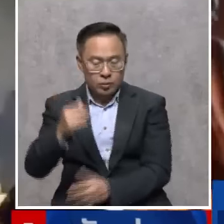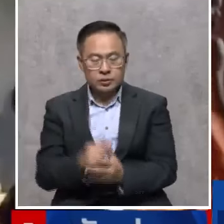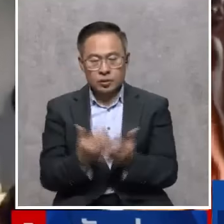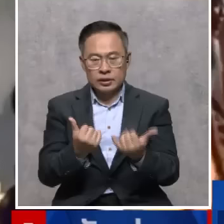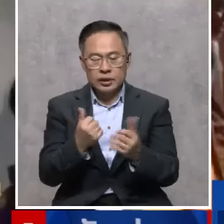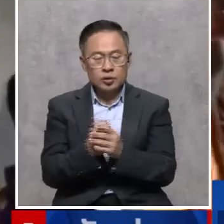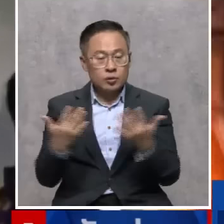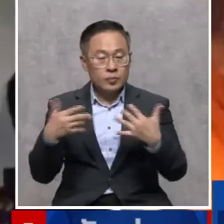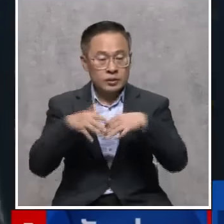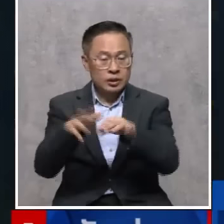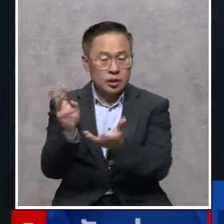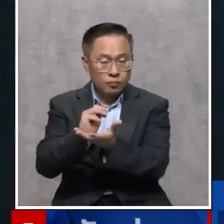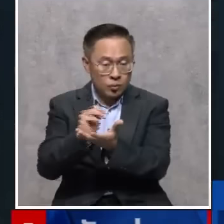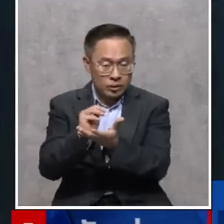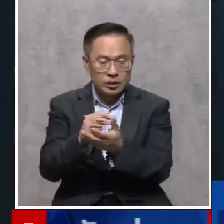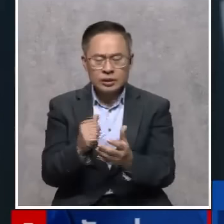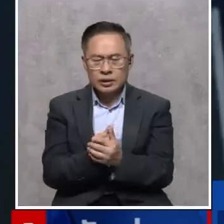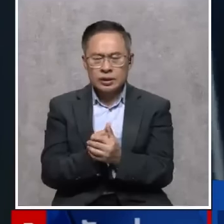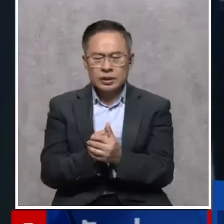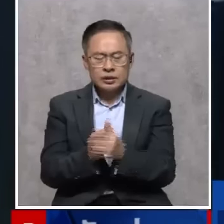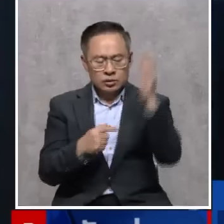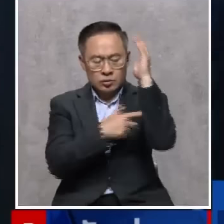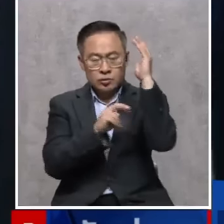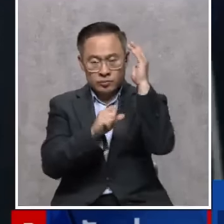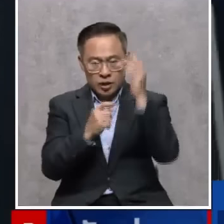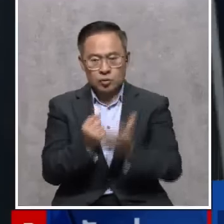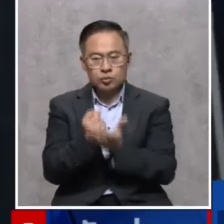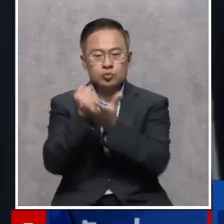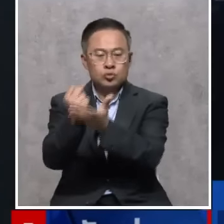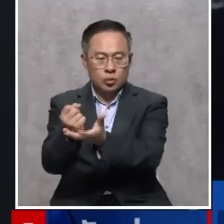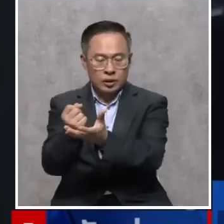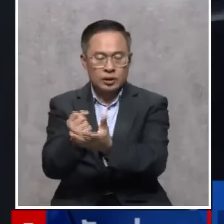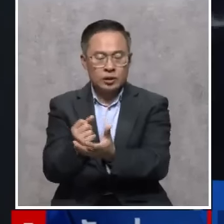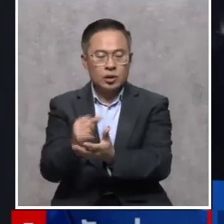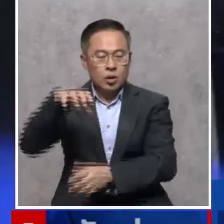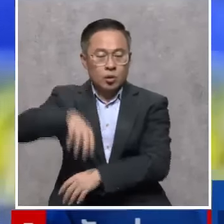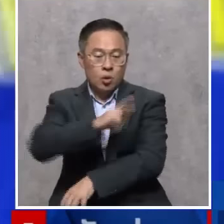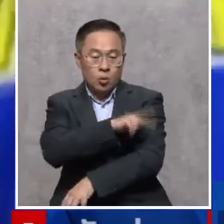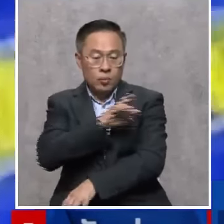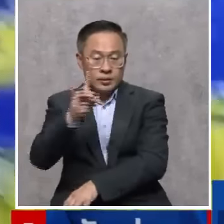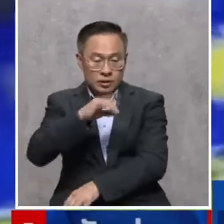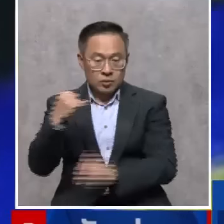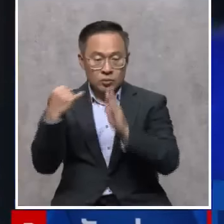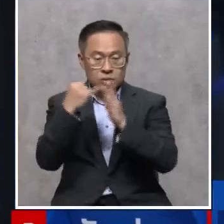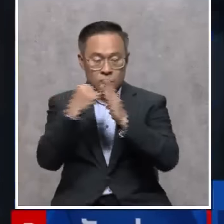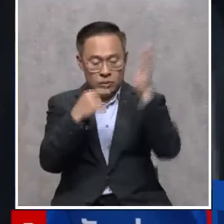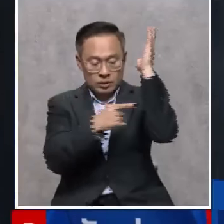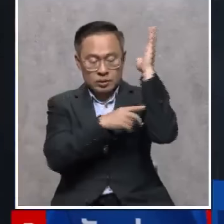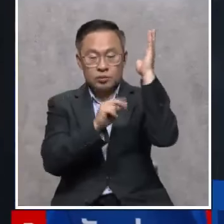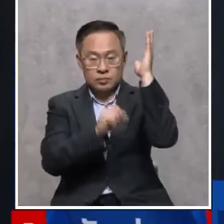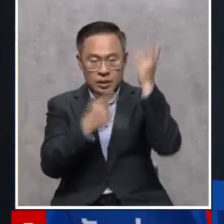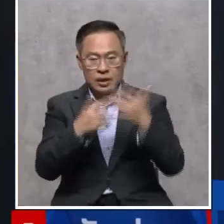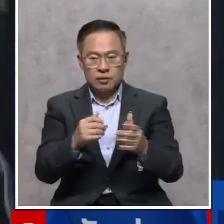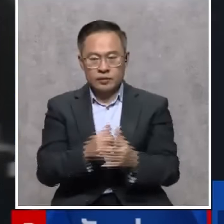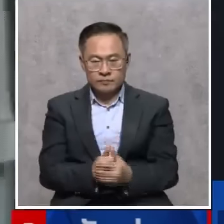ที่กู้ภัยท่าศาลาค่ะให้เดินทางไปรับตัวสุนัขเพื่อส่งรักษาที่โรงพยาบาลสัตว์ในอำเภอเมืองนครศรีธรรมราชแล้วเหตุ